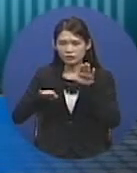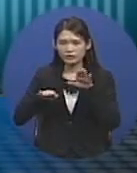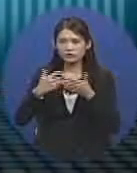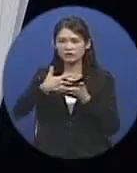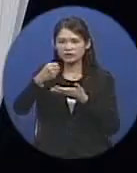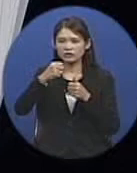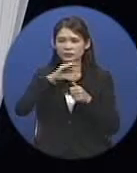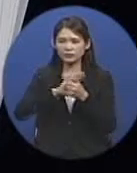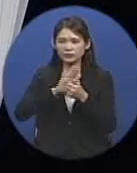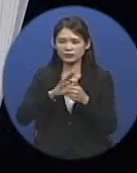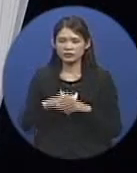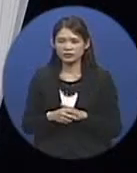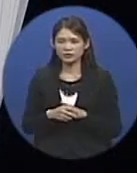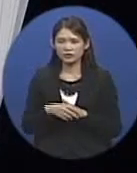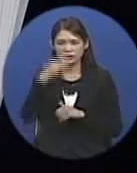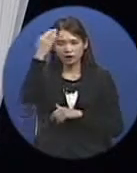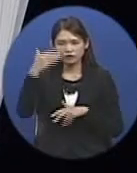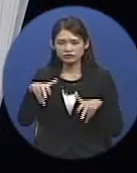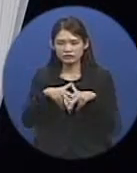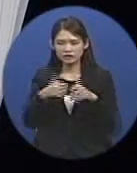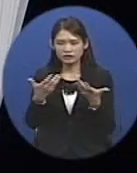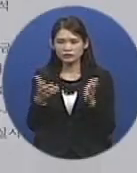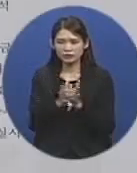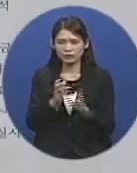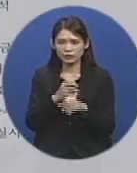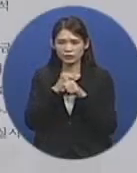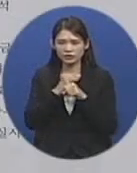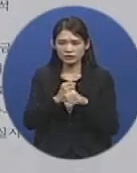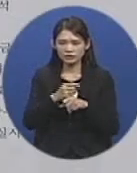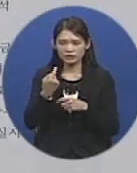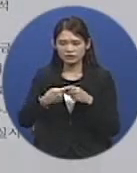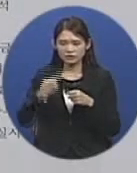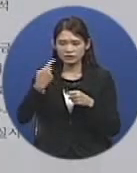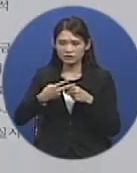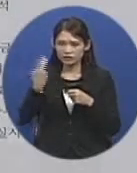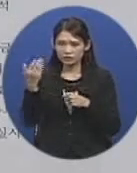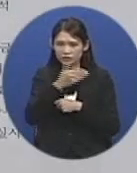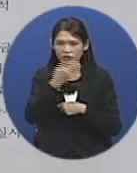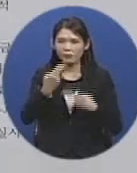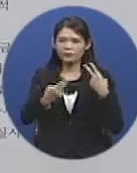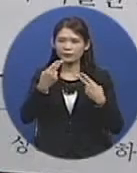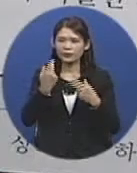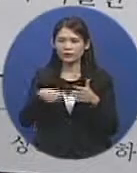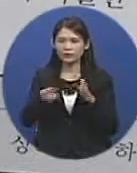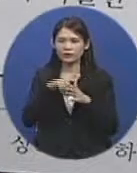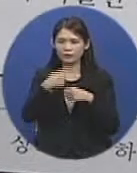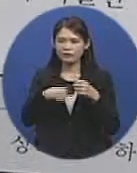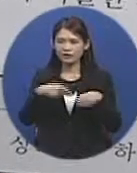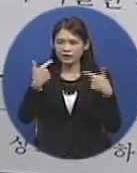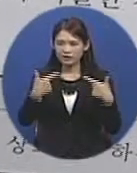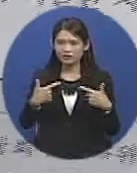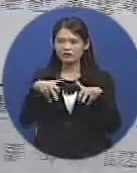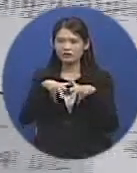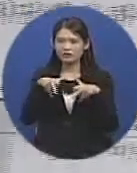같습니다. 한편 한국장총은 지난 2005년부터 시도별 장애인 복지 수준을 비교하기 위해 매년 장애인